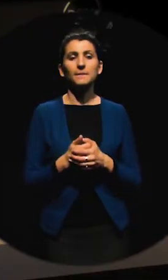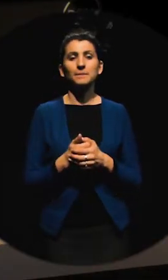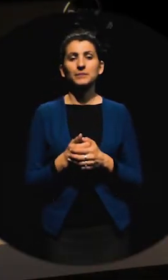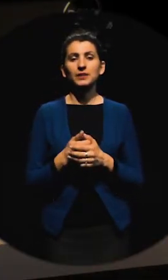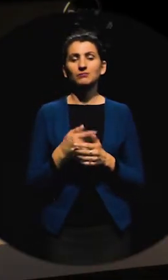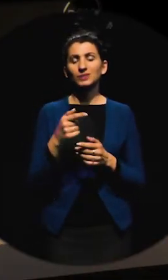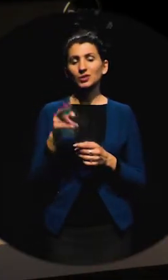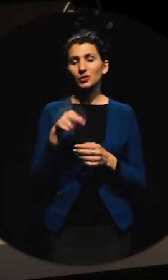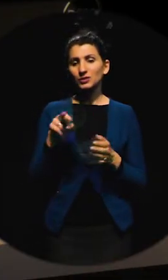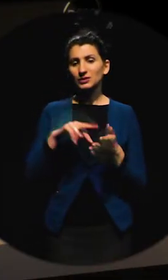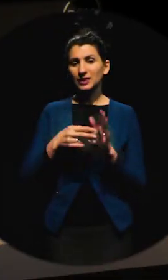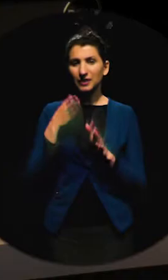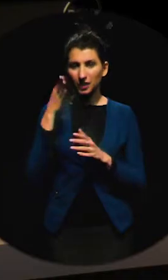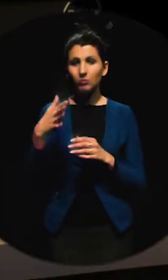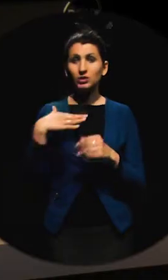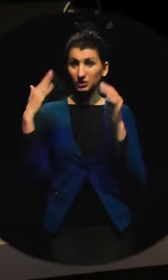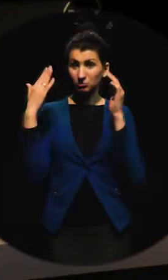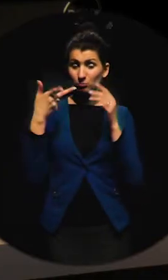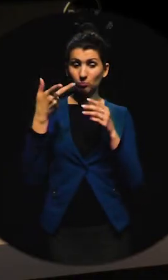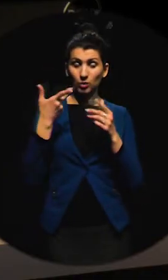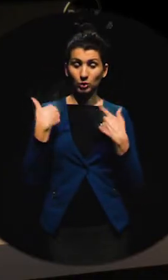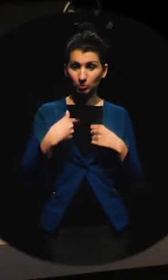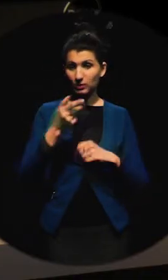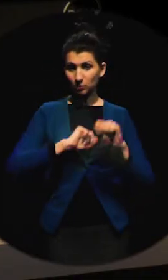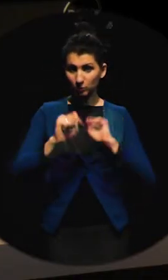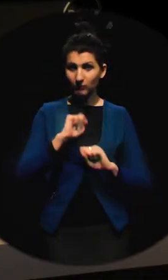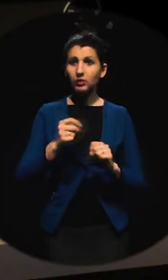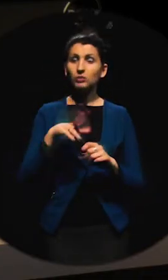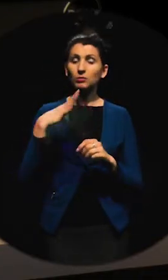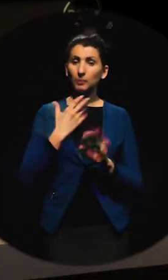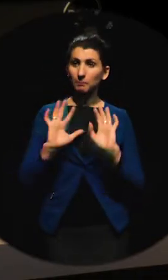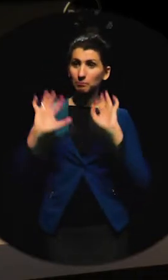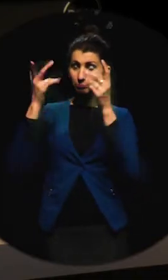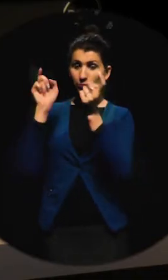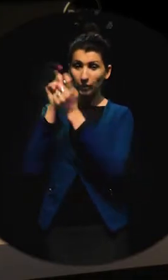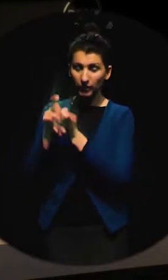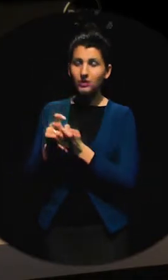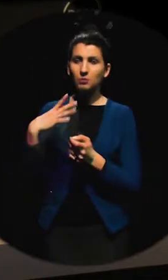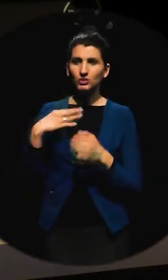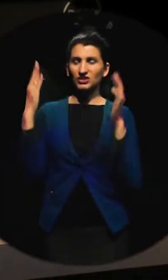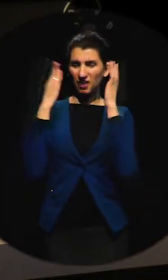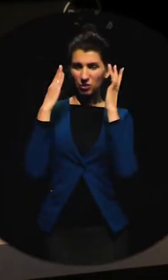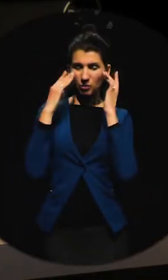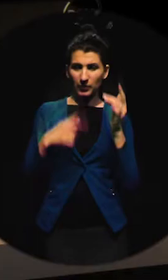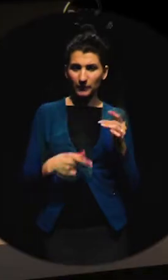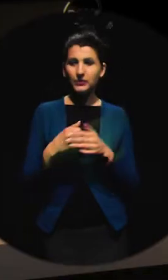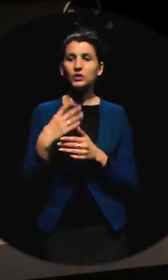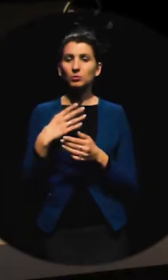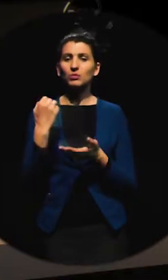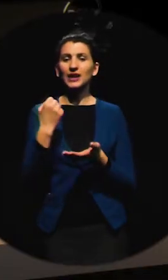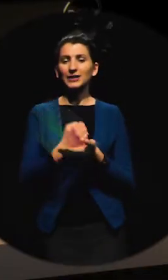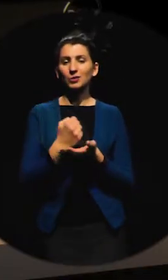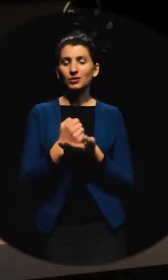tego rodzaju strategii byli świadomi protestujący i to jest ta druga kategoria, myślę, bardzo ważna, to znaczy kategoria